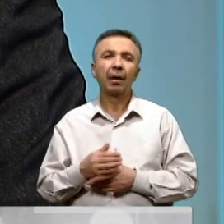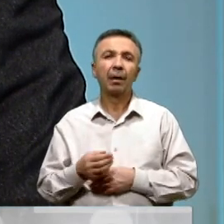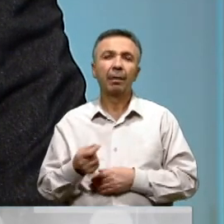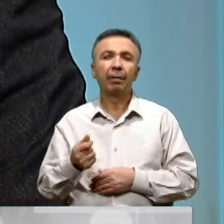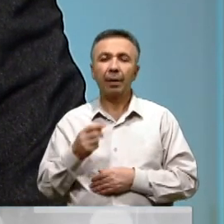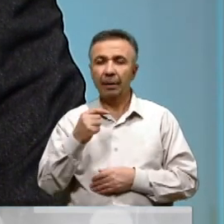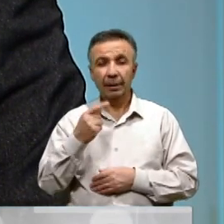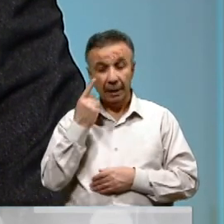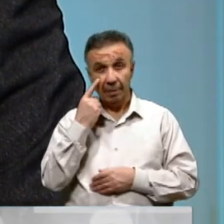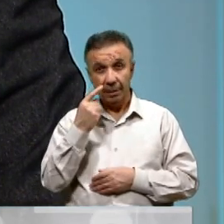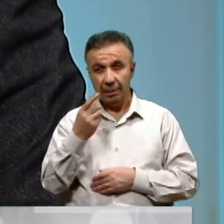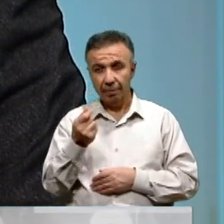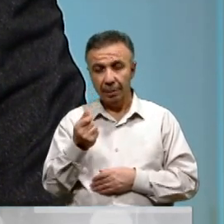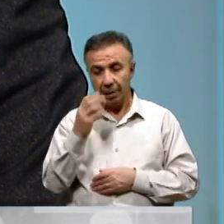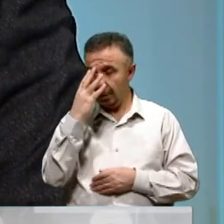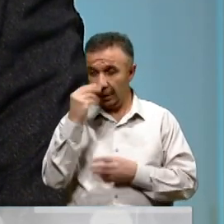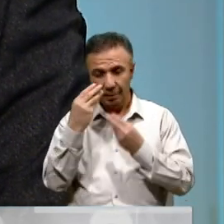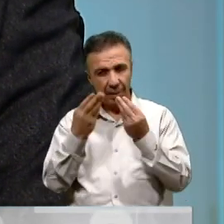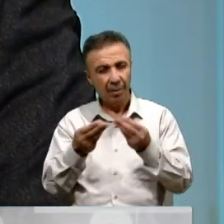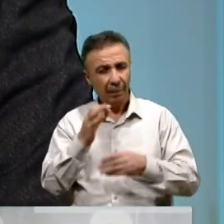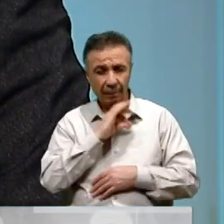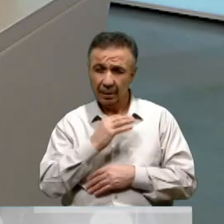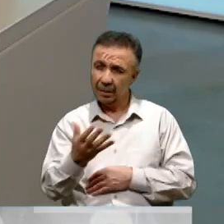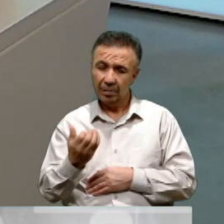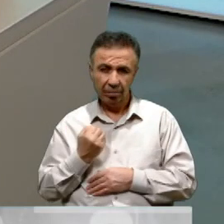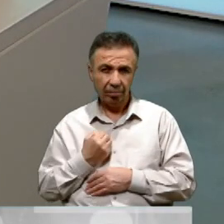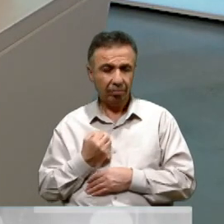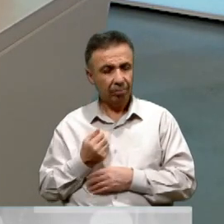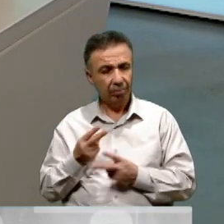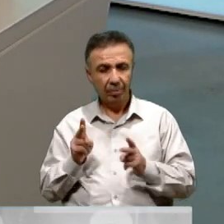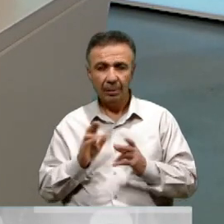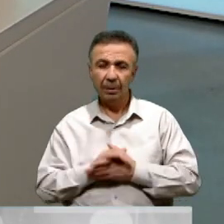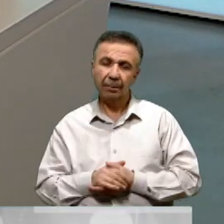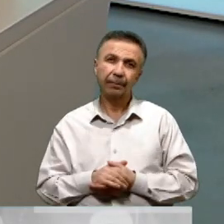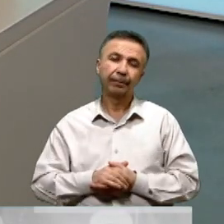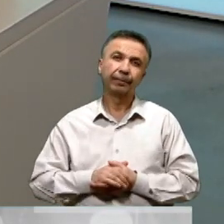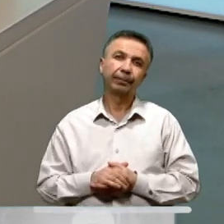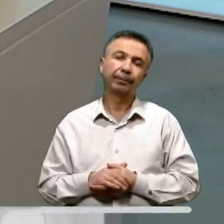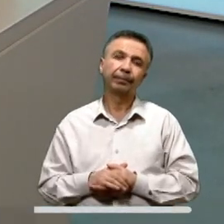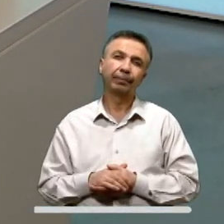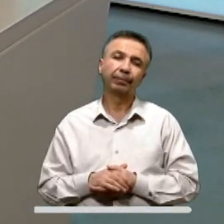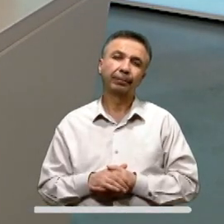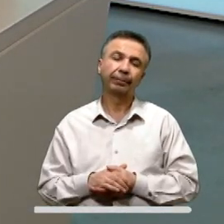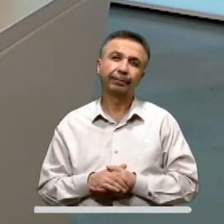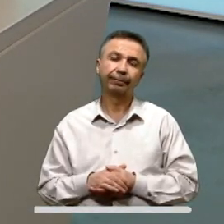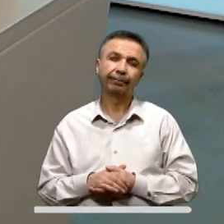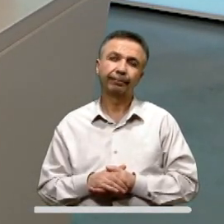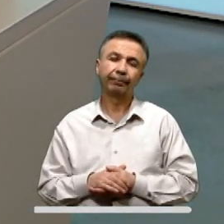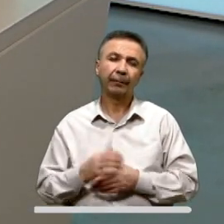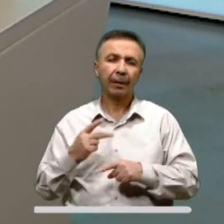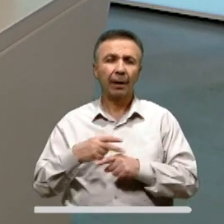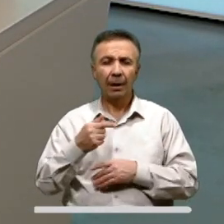mantığıyla, devletin hibesi mantığıyla faydalanılabilir. Eyvallah hocam. Peki. Teşekkür ederiz. Zeynep